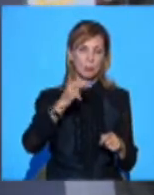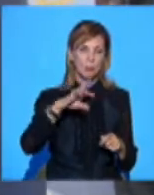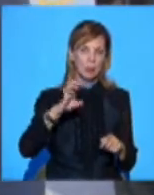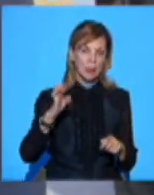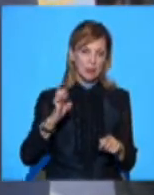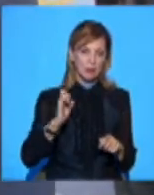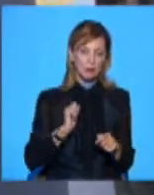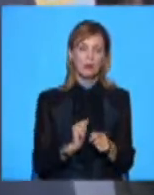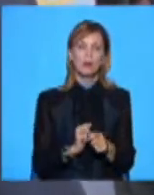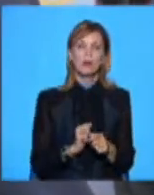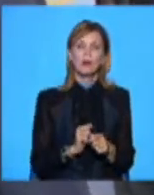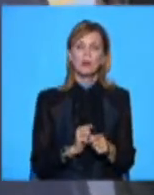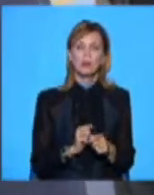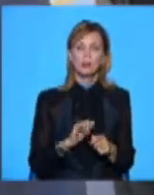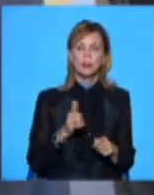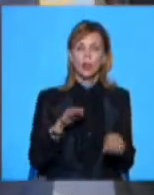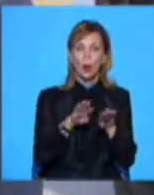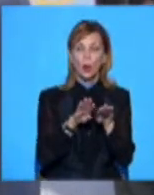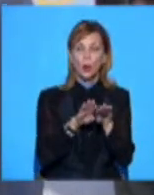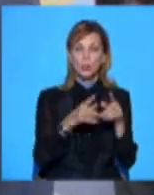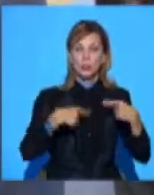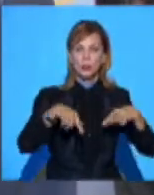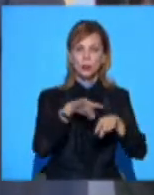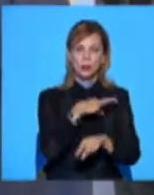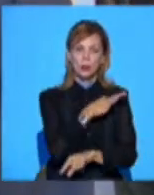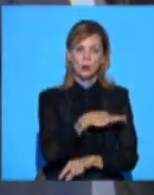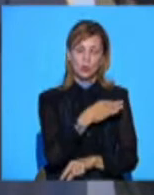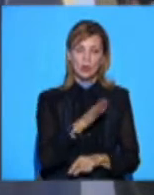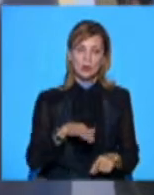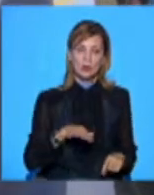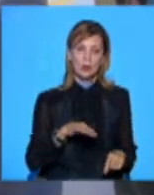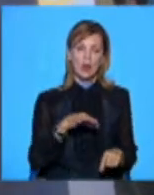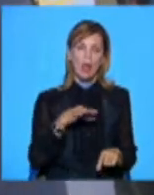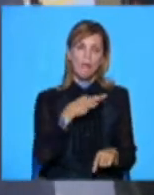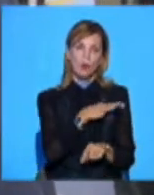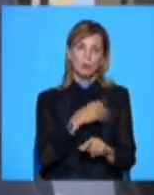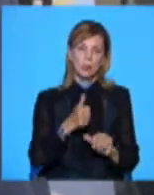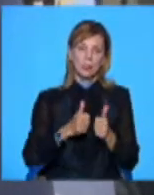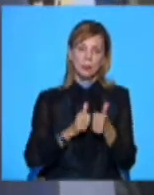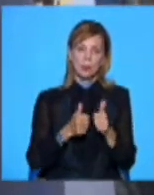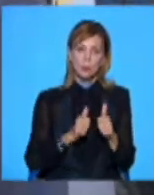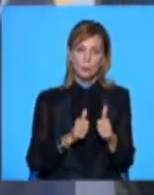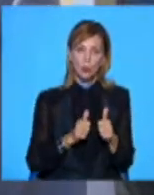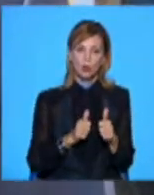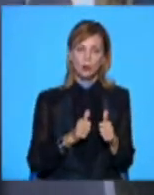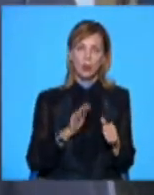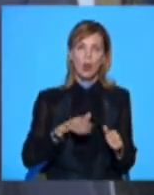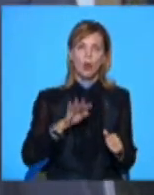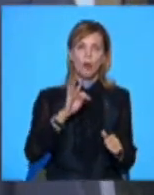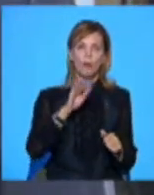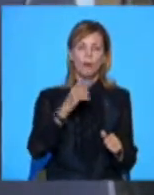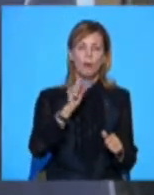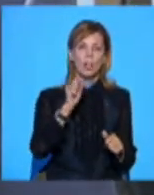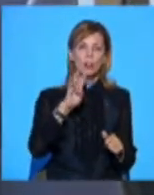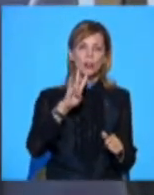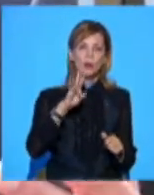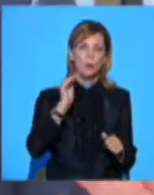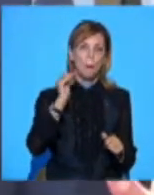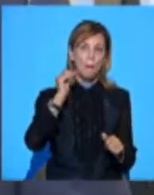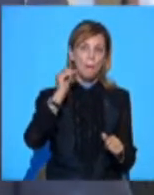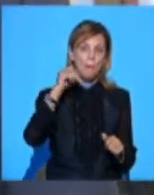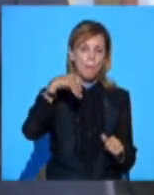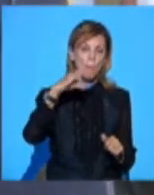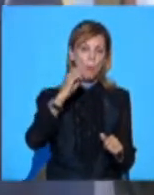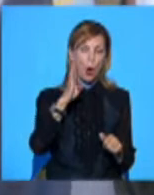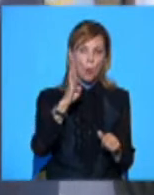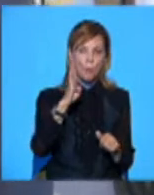diferite manifestări culturale, colegii și studenții noștri de la Facultatea de Sport, flashmoburi în fața Universității,